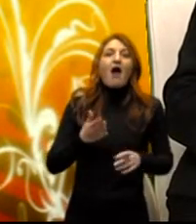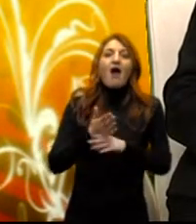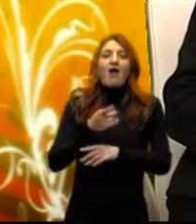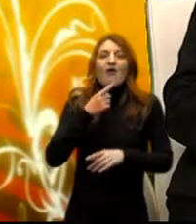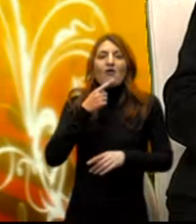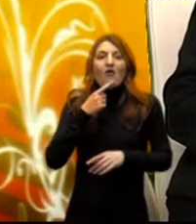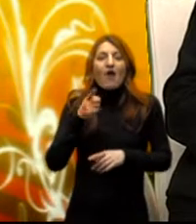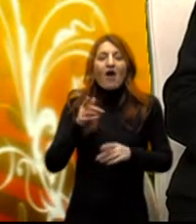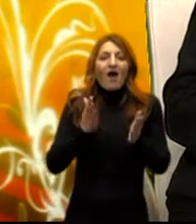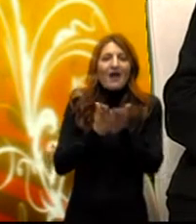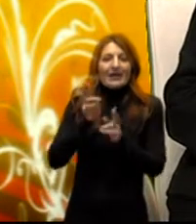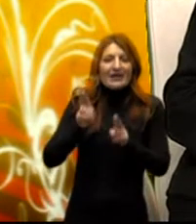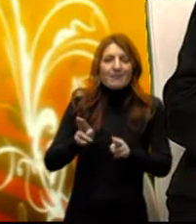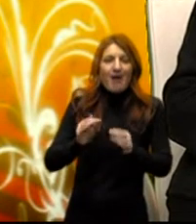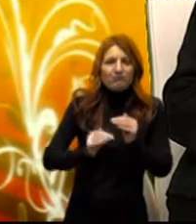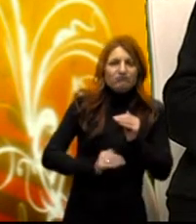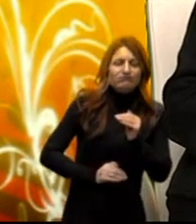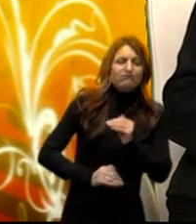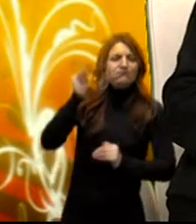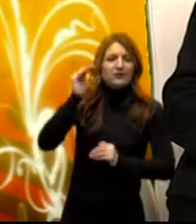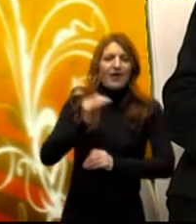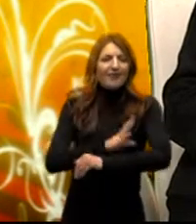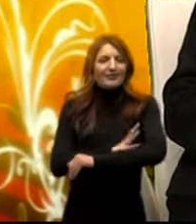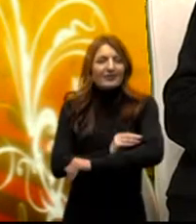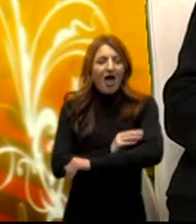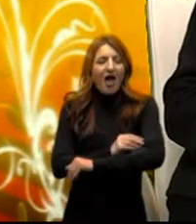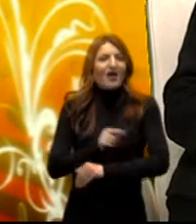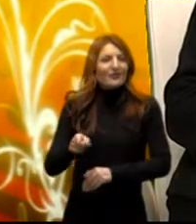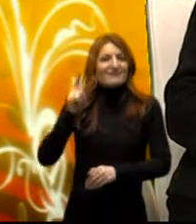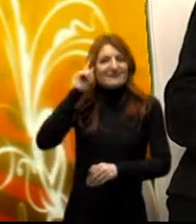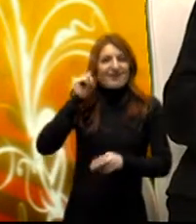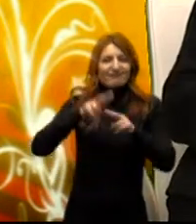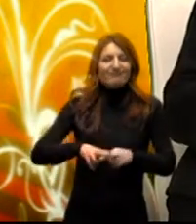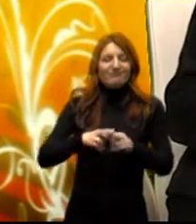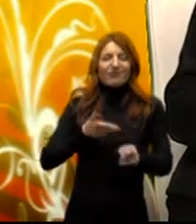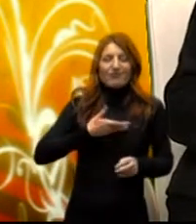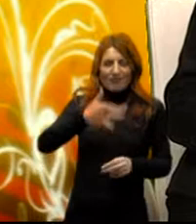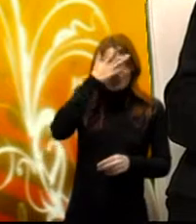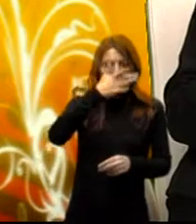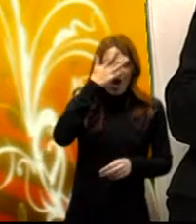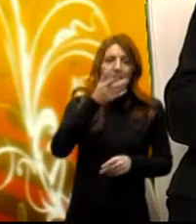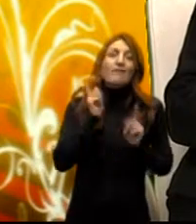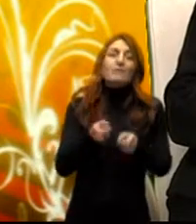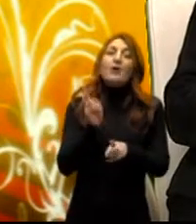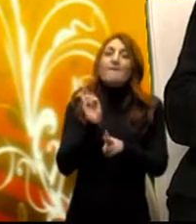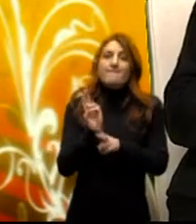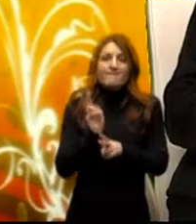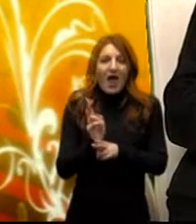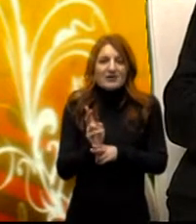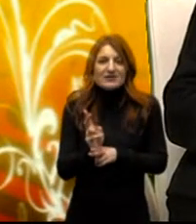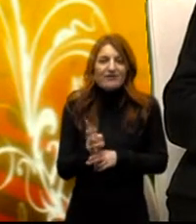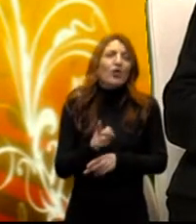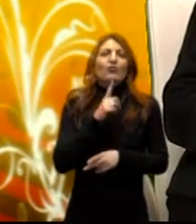glava, da im je poraso tlak i tada treba biti jako oprezan. Tako da postoji, ovi koji